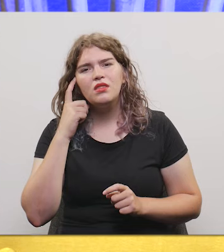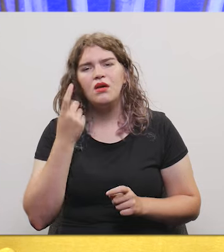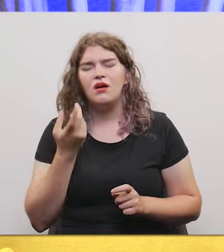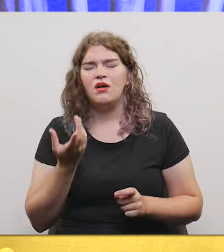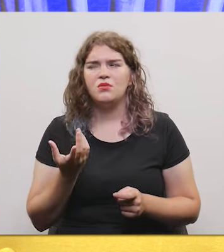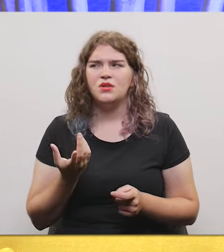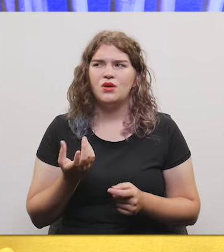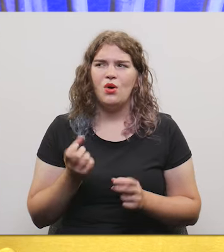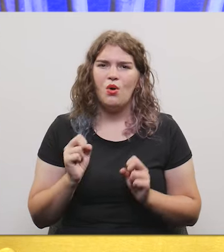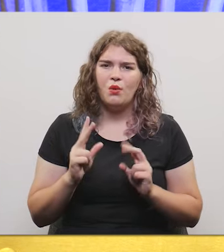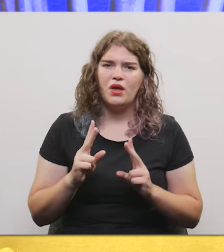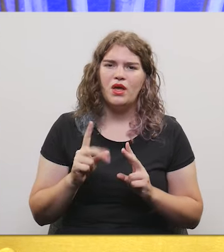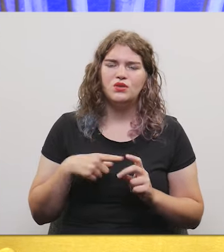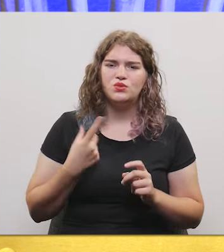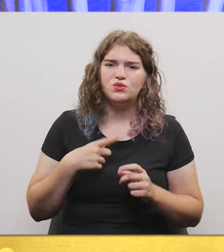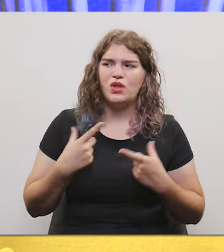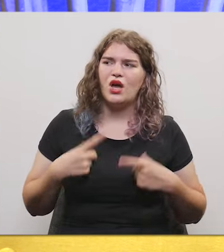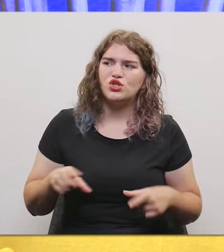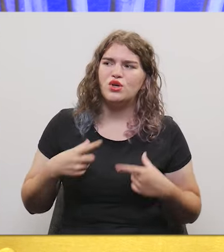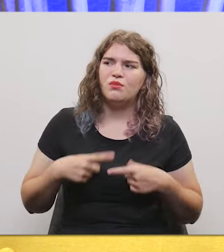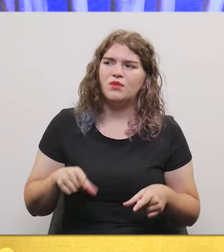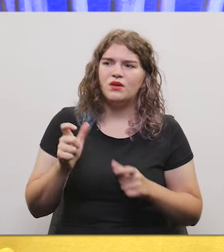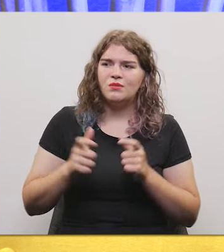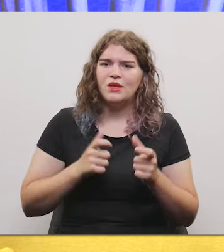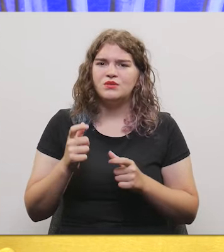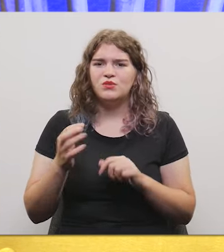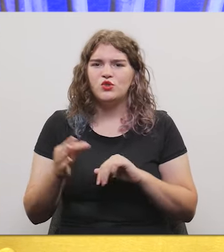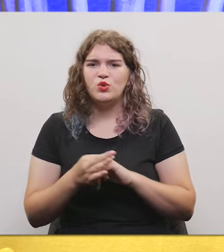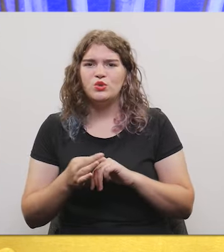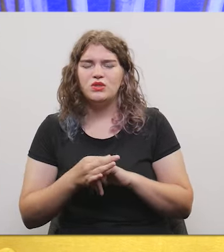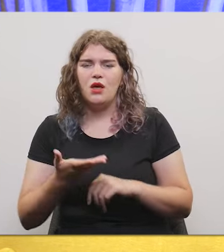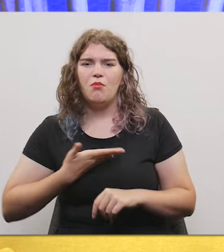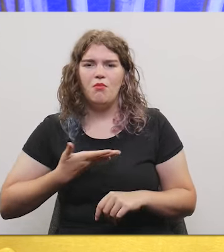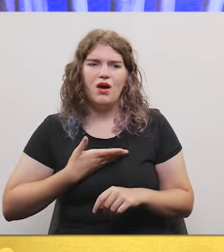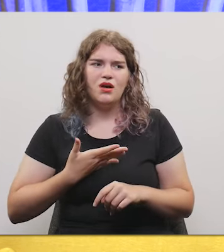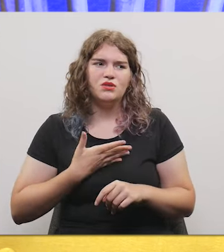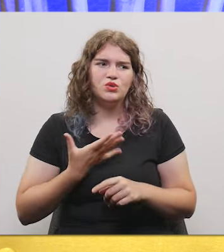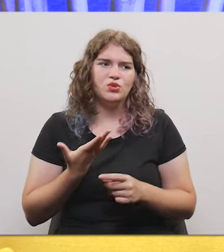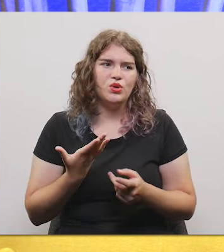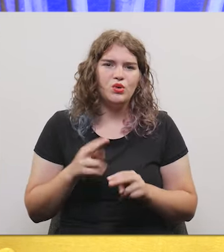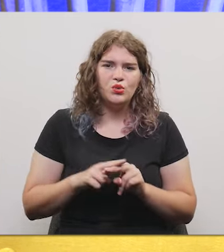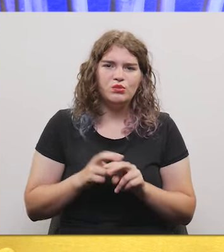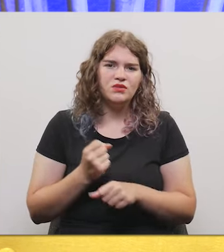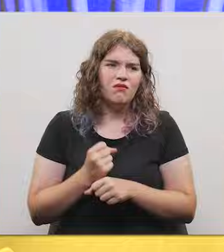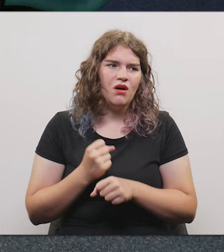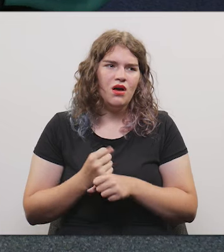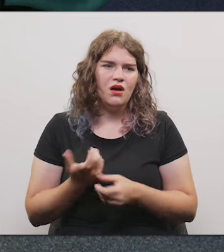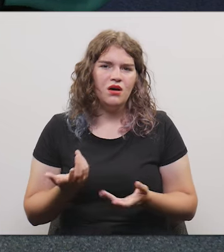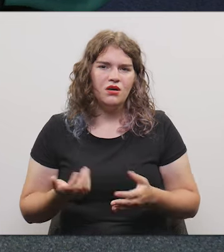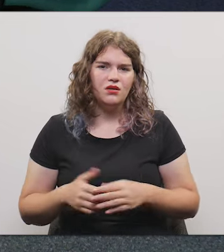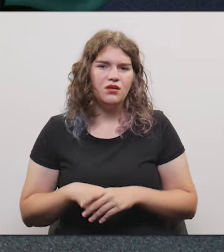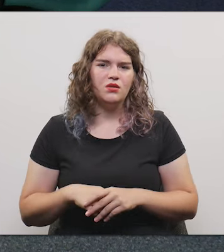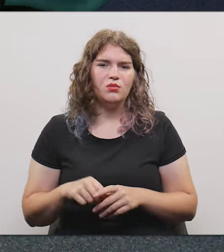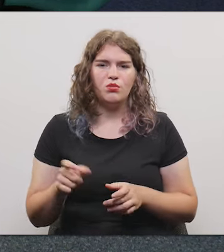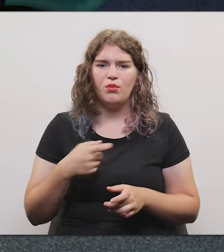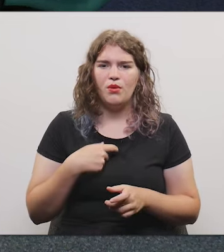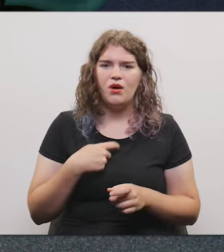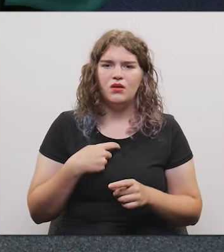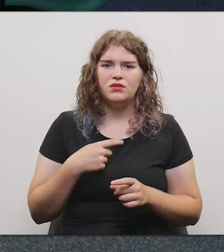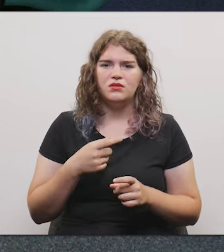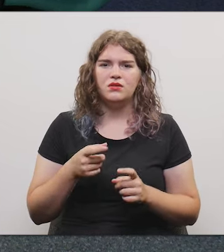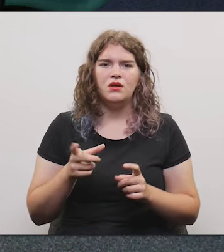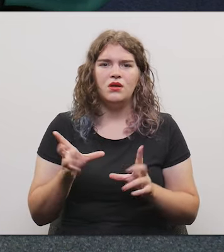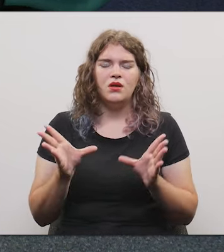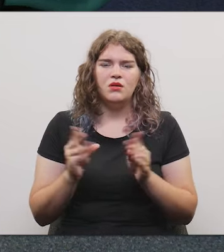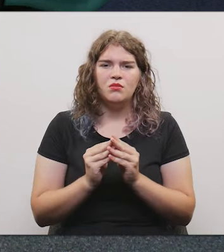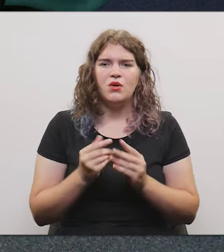Mă gândeam, bine, sunt anumite așteptări de la soțiile de pastori, și mă gândeam